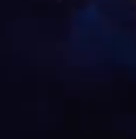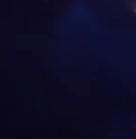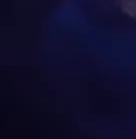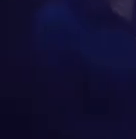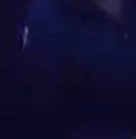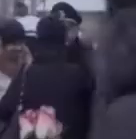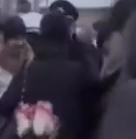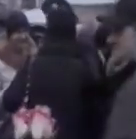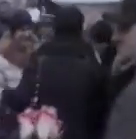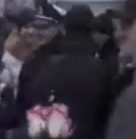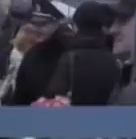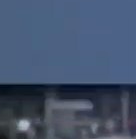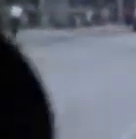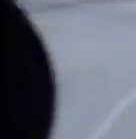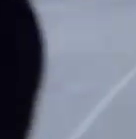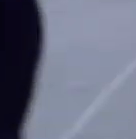Музика